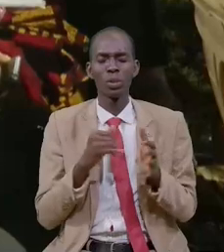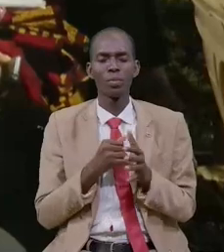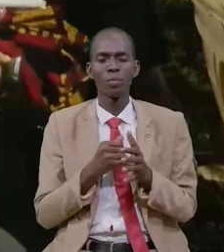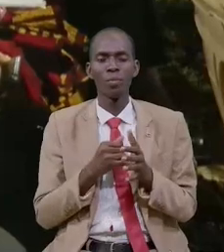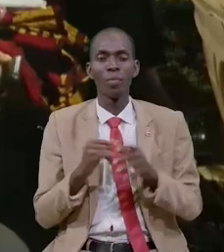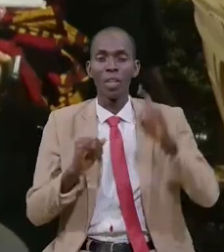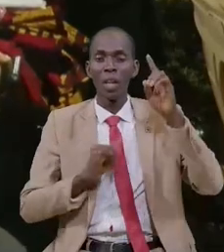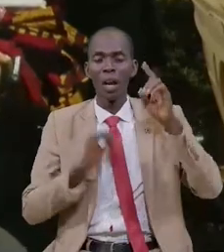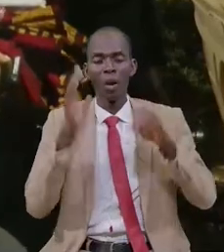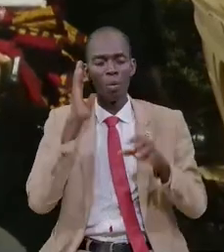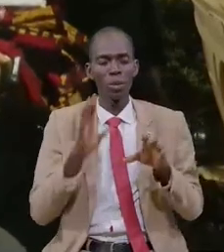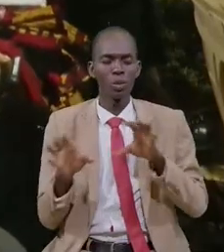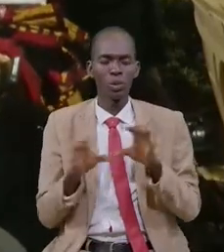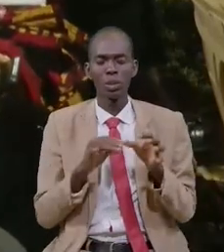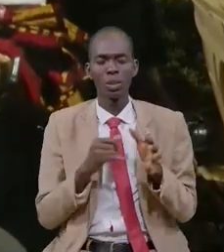je le ferai.